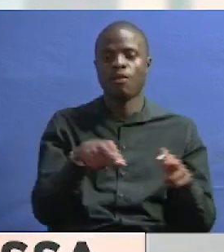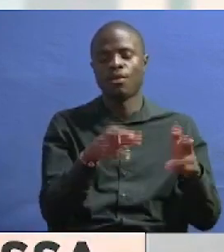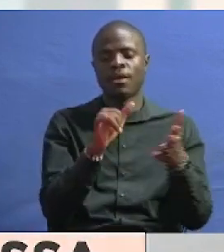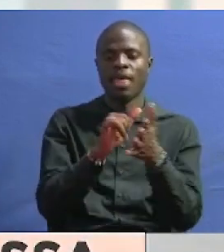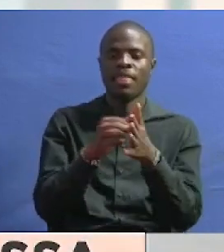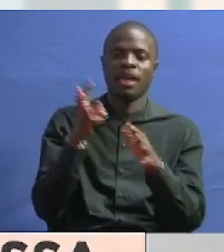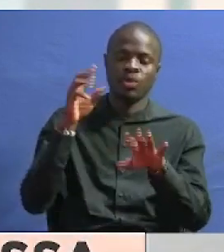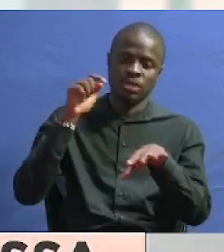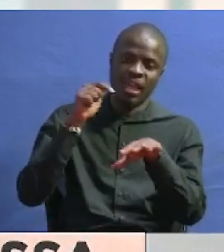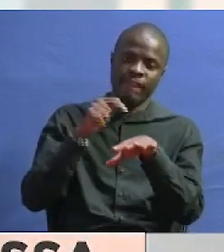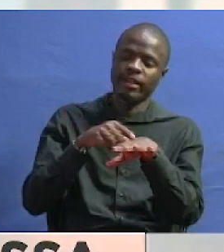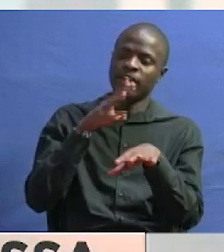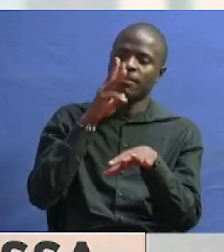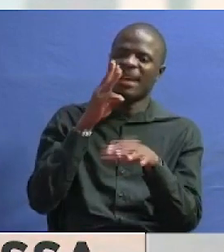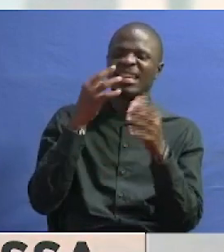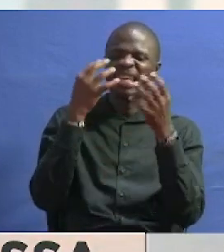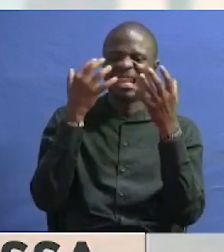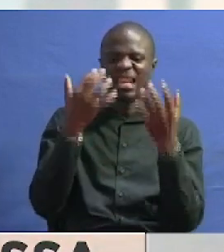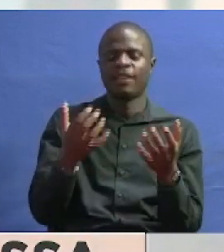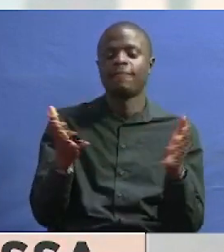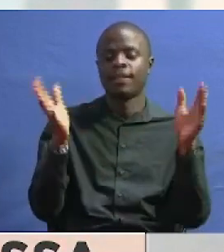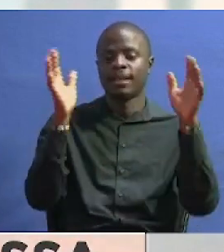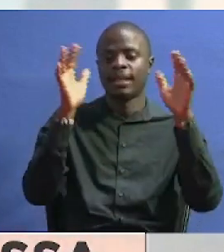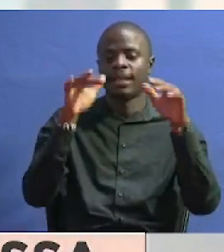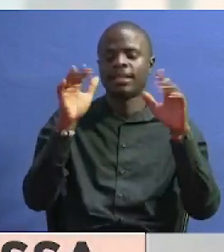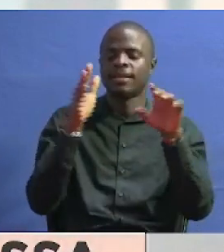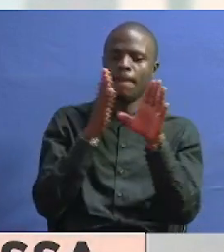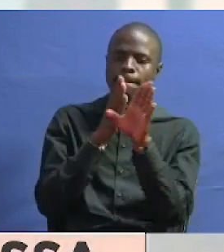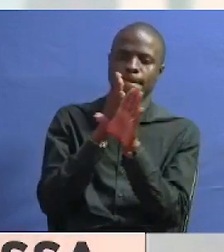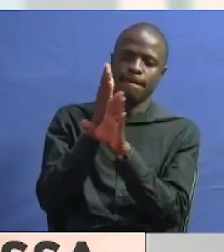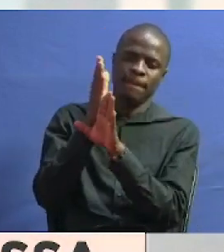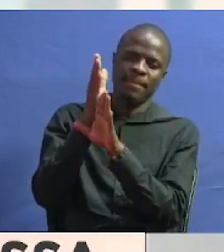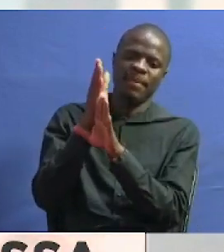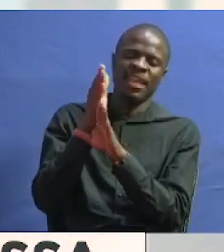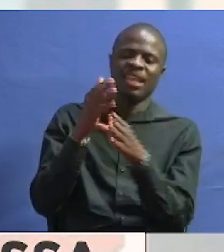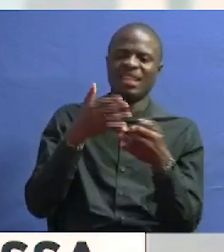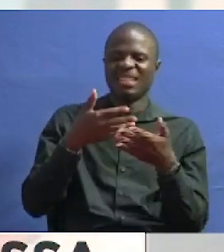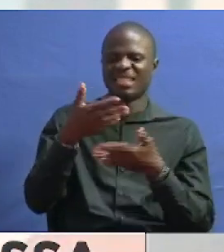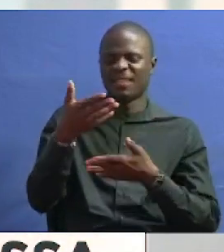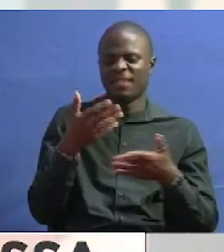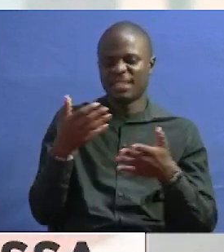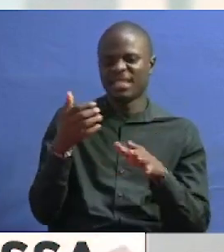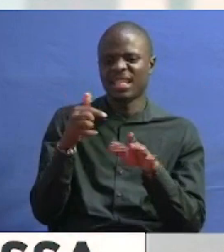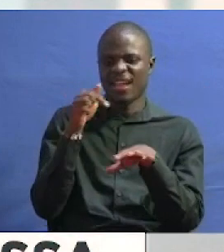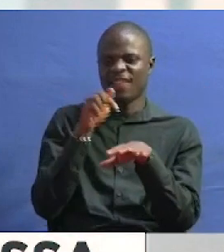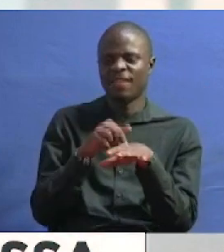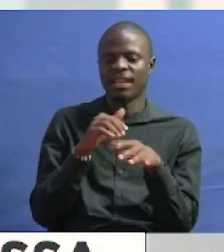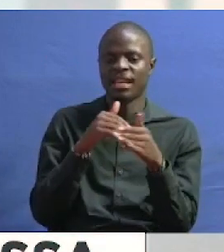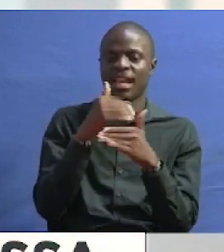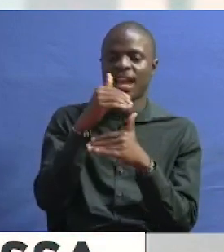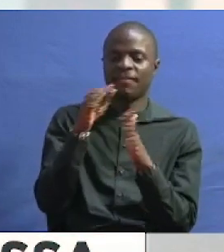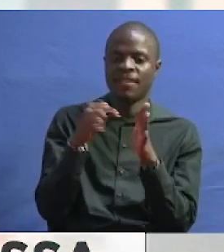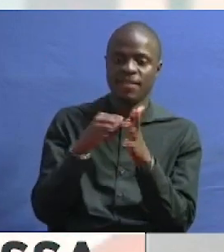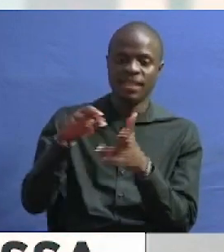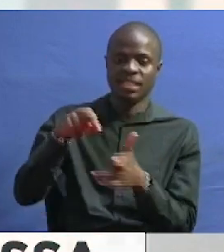na mafuriko ya hivi karibuni. Shughuli nyingi ikiwemo biashara na uchukuzi zilikuwa zimelemazwa baada ya